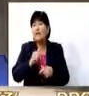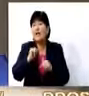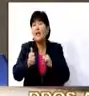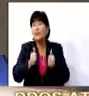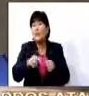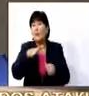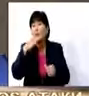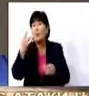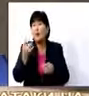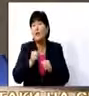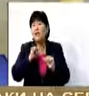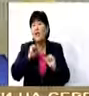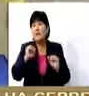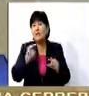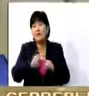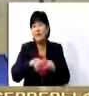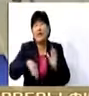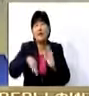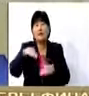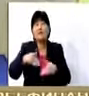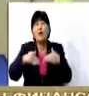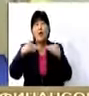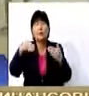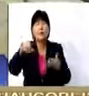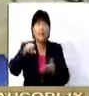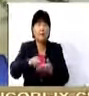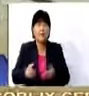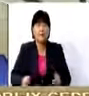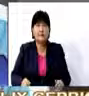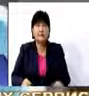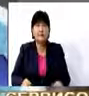соревнованиях. Многократный призер турнира претендует на высшую ступень пьедестала.